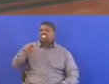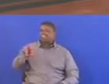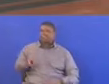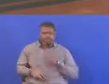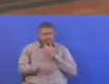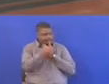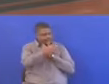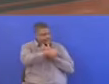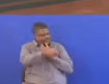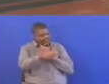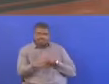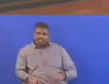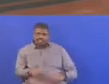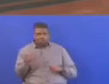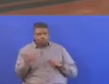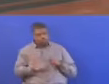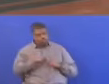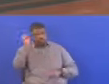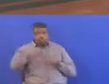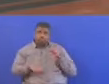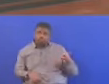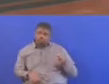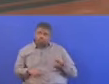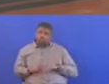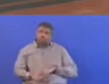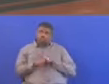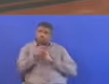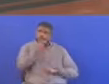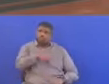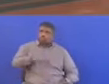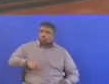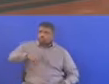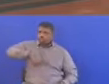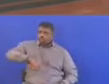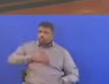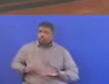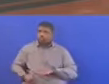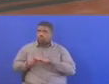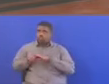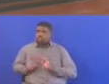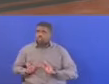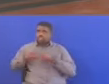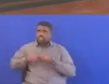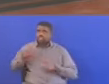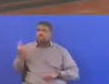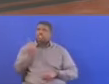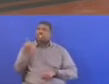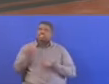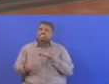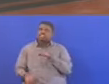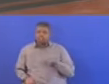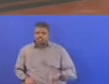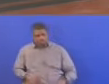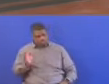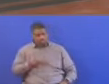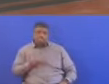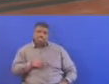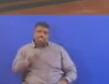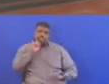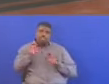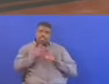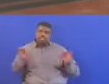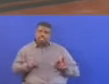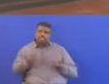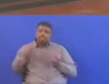Taifa Stars kwa ushindi huo. Niungana wa Tanzania wenzangu kuunga mkono timu yetu ya taifa na kuitakia kila laheri